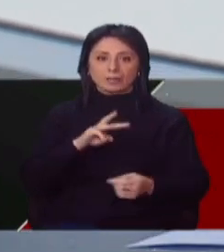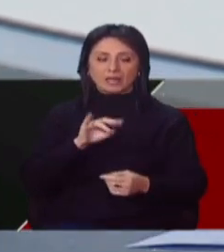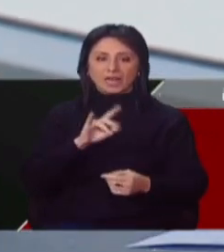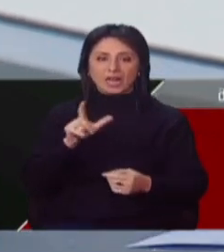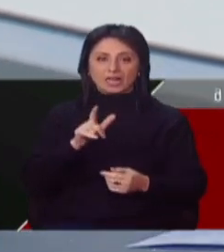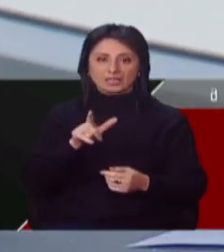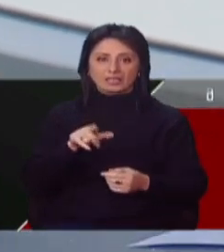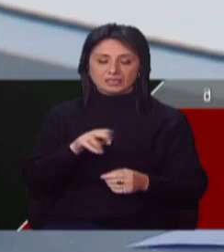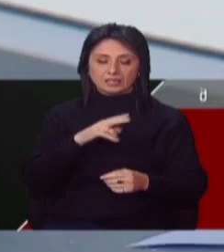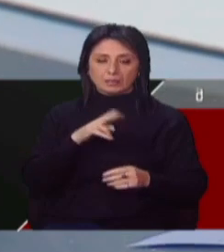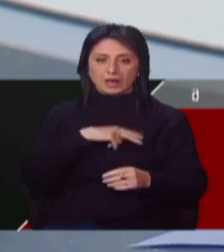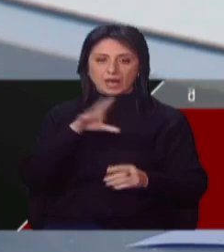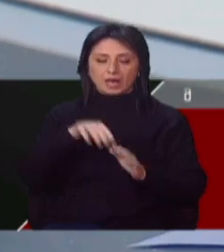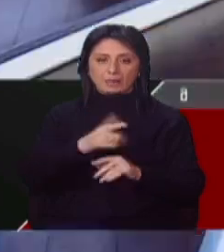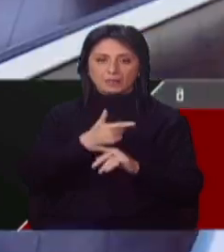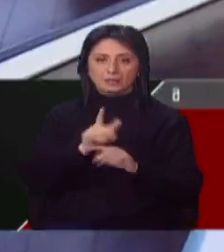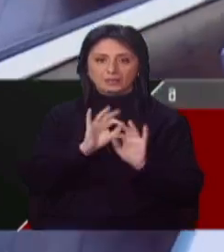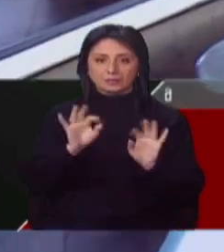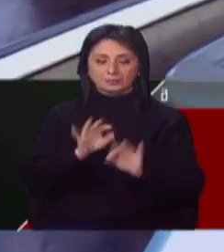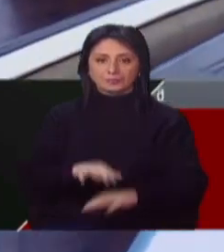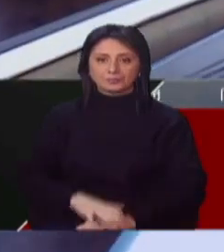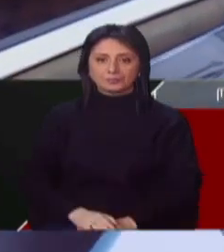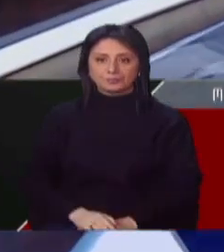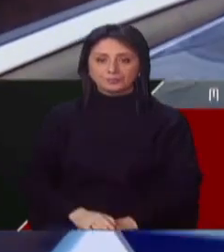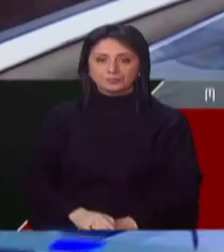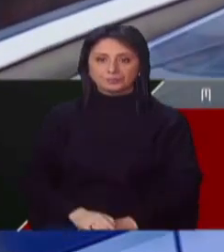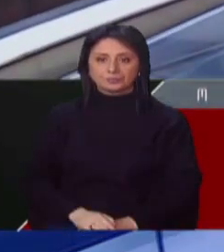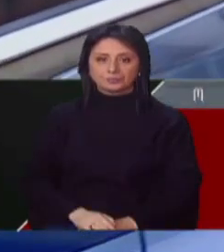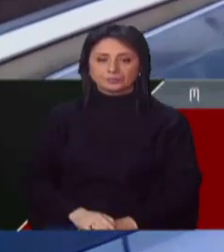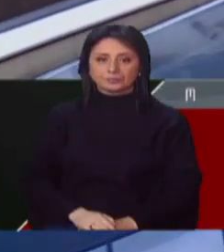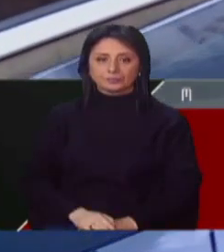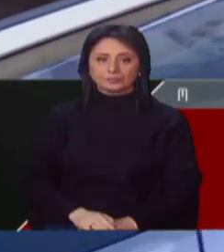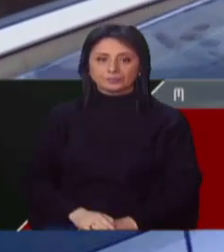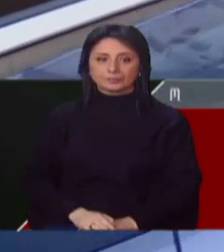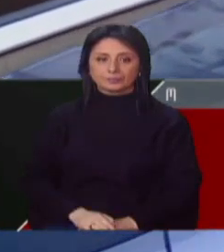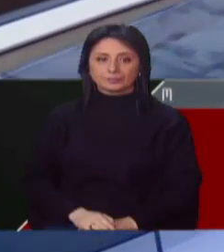Managazia, Hlasak, Anum de Blorganu, Dencia Gurtoba, Irda Pireteș. Teone Gismet.